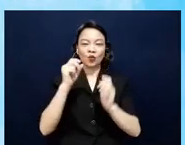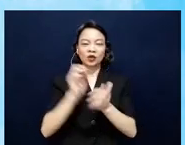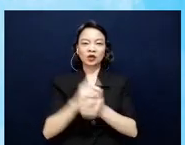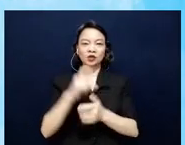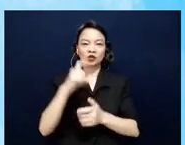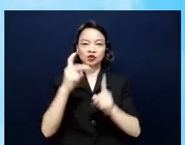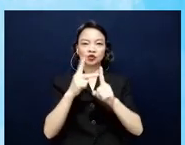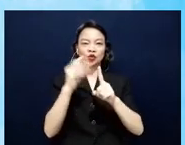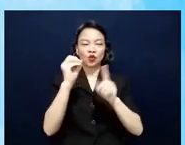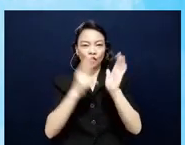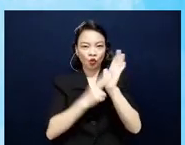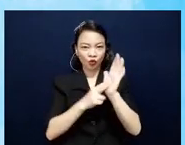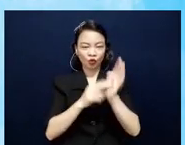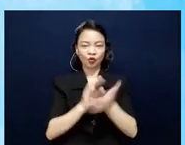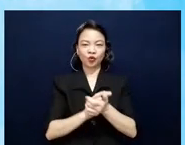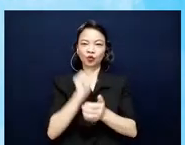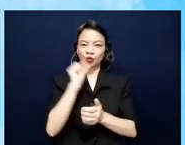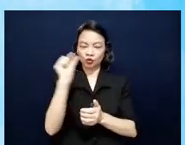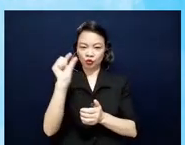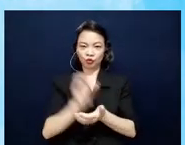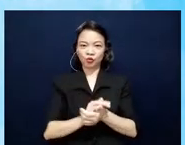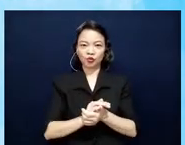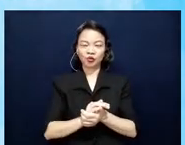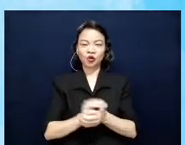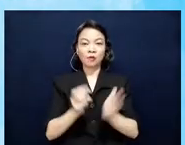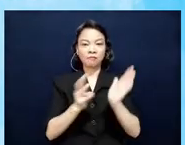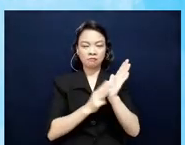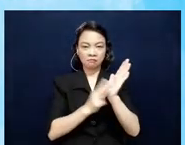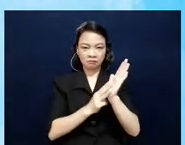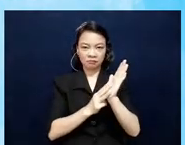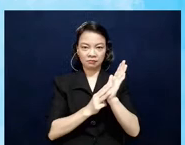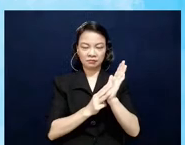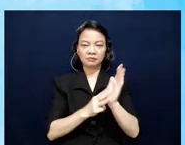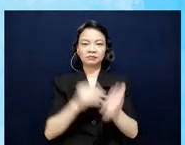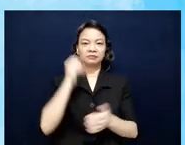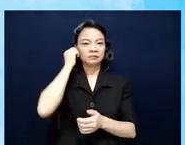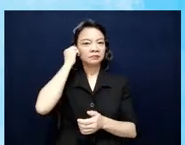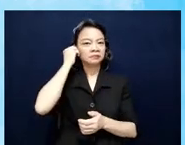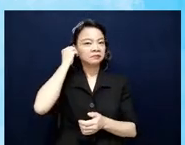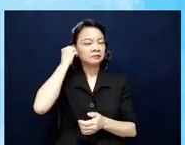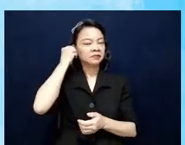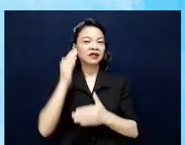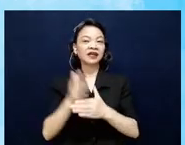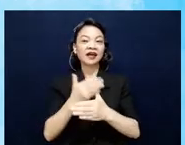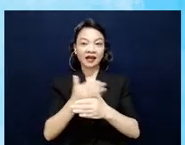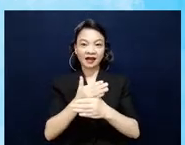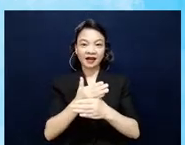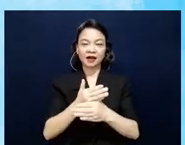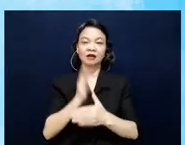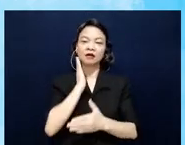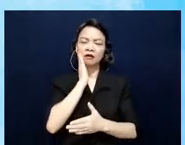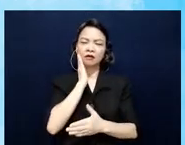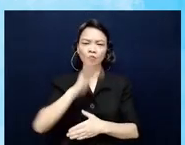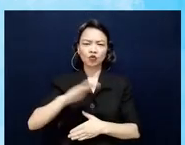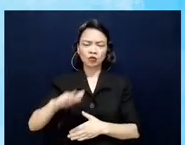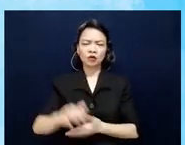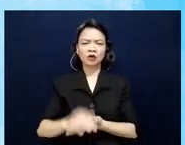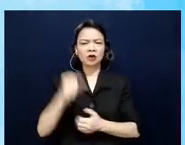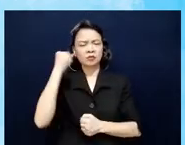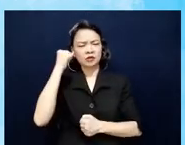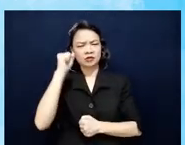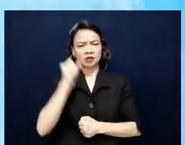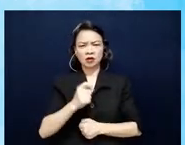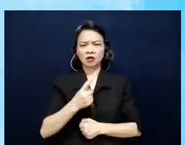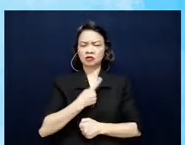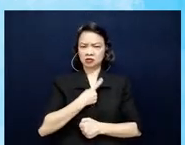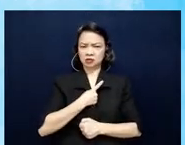menangani berbagai permasalahan, salah satunya adalah masalah di kalangan anak muda, tidak bisa dilakukan sendiri oleh pemerintah, apalagi di kala pandemi ini